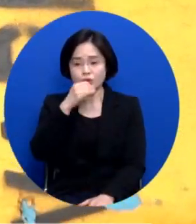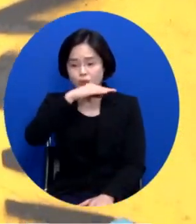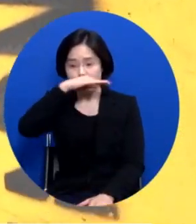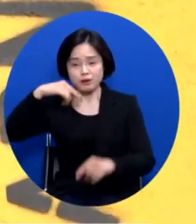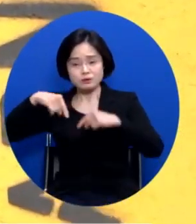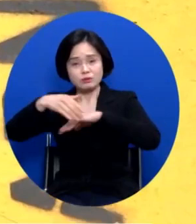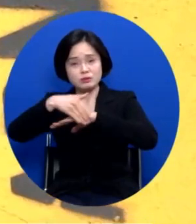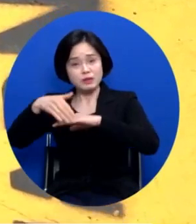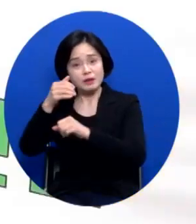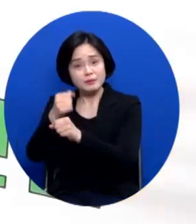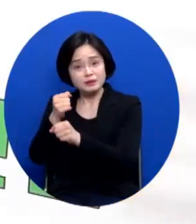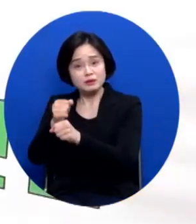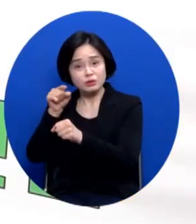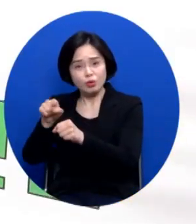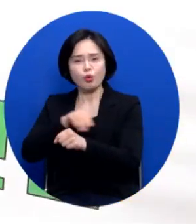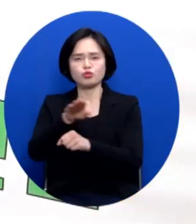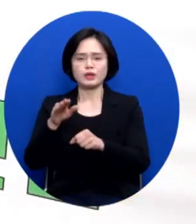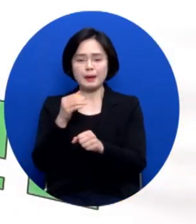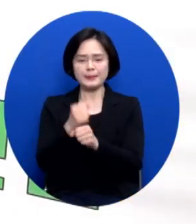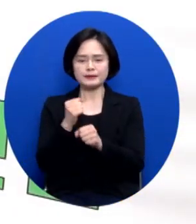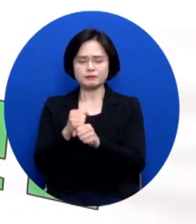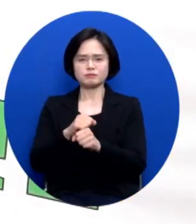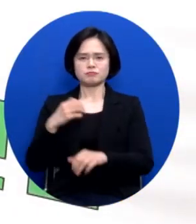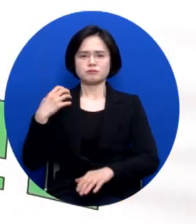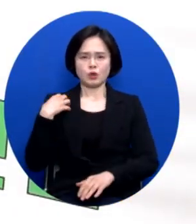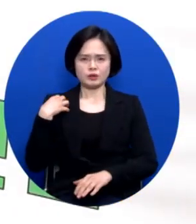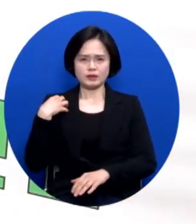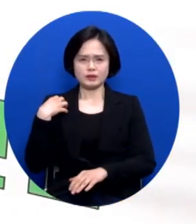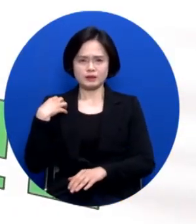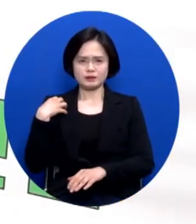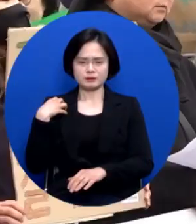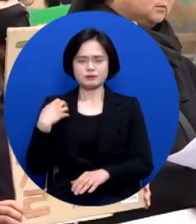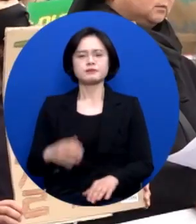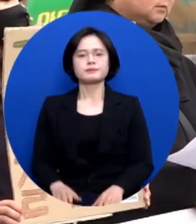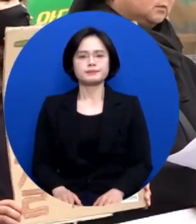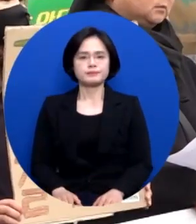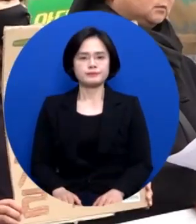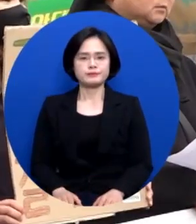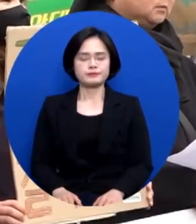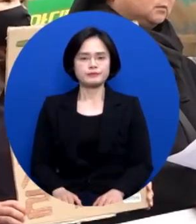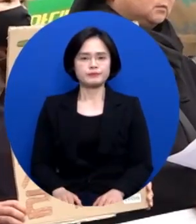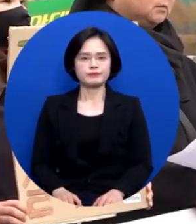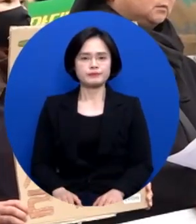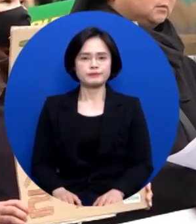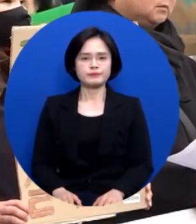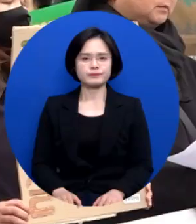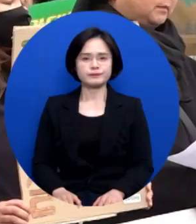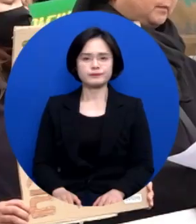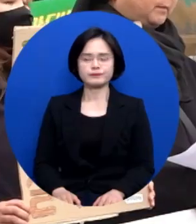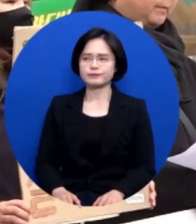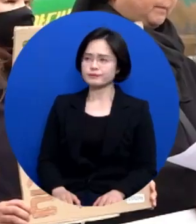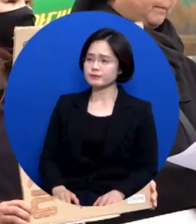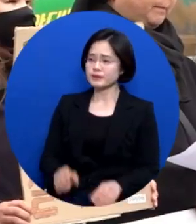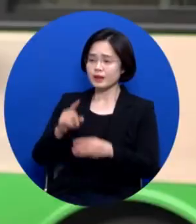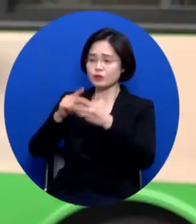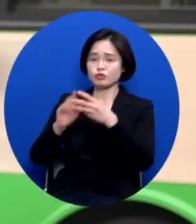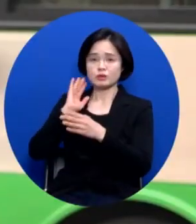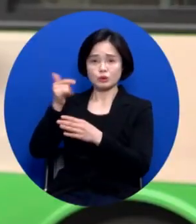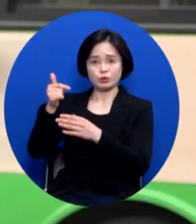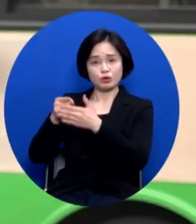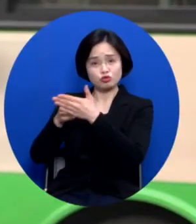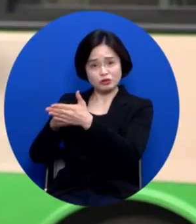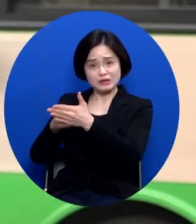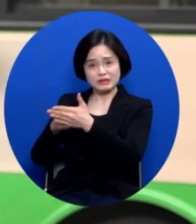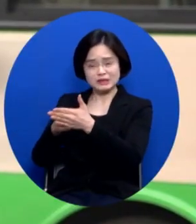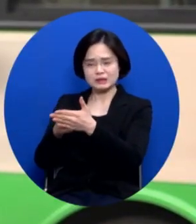이 시대를 살아가는 우리의 권리이자 책무라고 전했습니다. 이어 우리는 윤석열 정부가 추진하고 있는 핵진흥